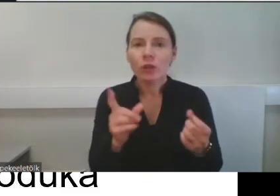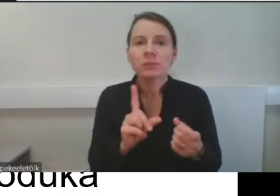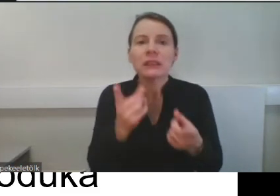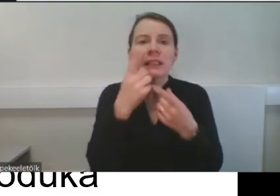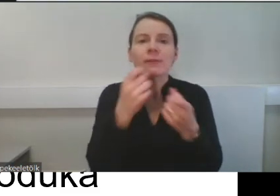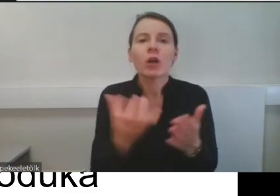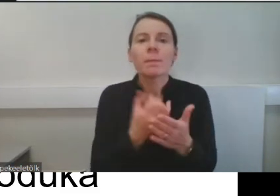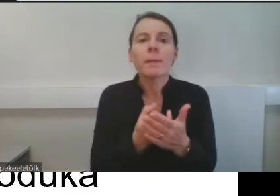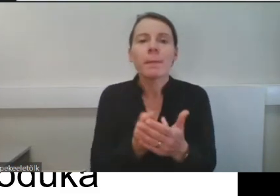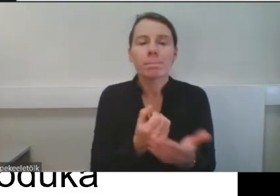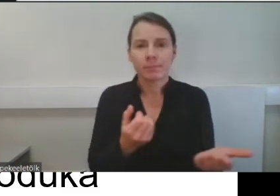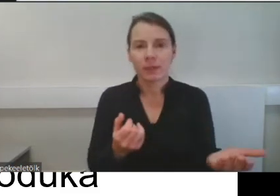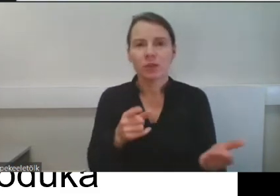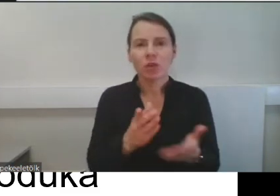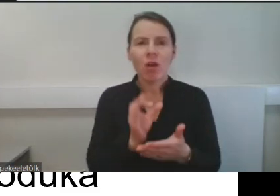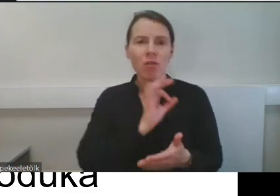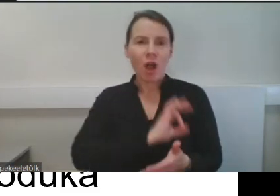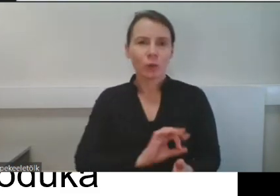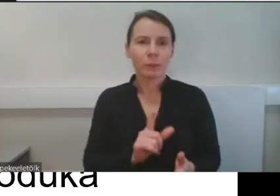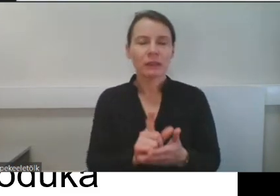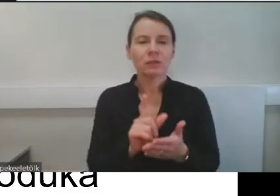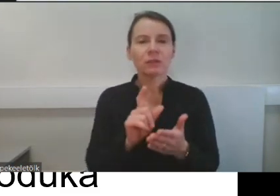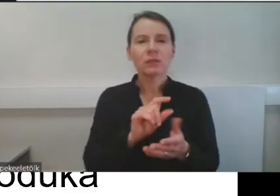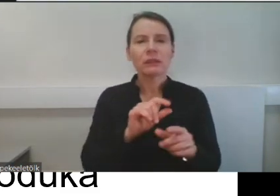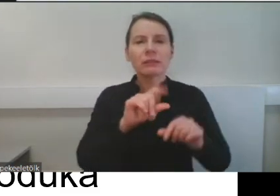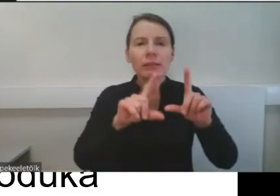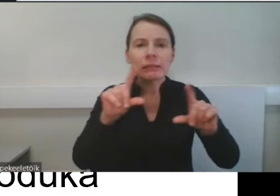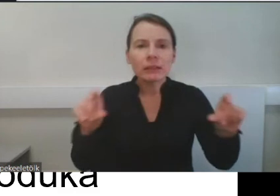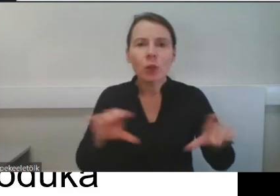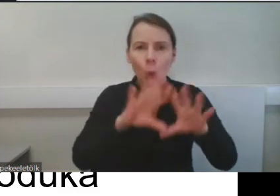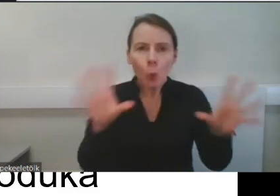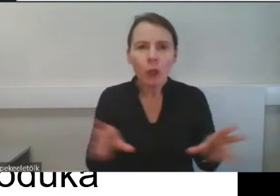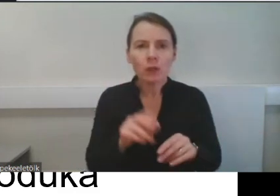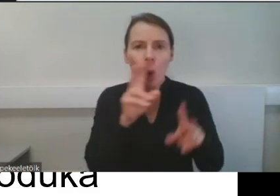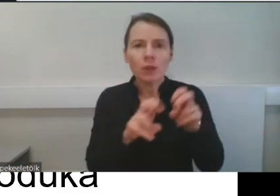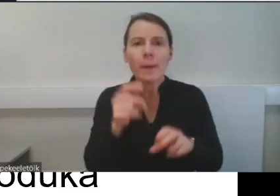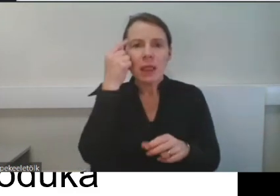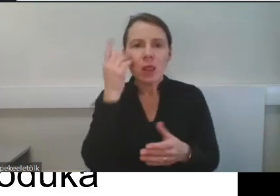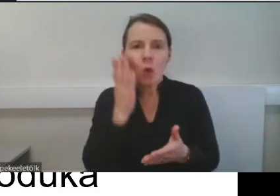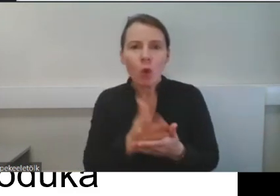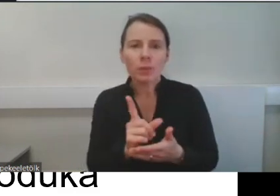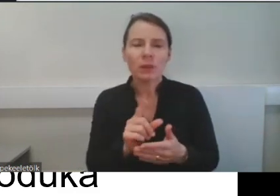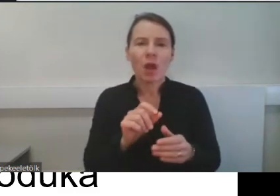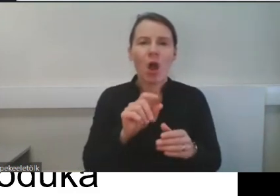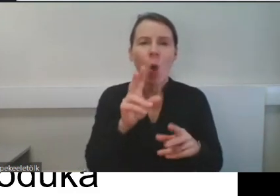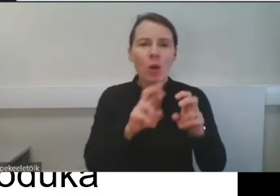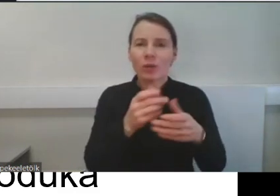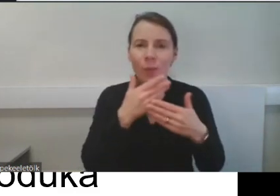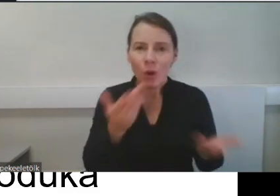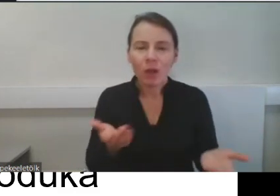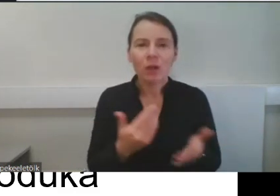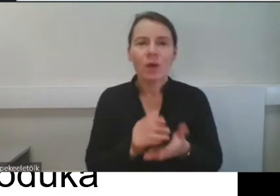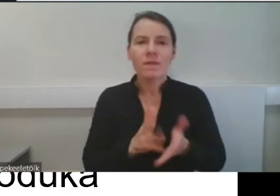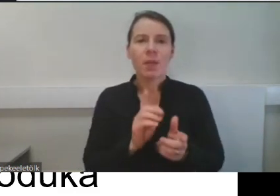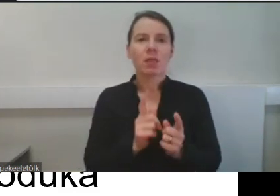jällegi see on seotud sageli just nimelt ka puudega inimeste ja vähenenud töövõimega inimeste puhul just sellega, et need inimesed